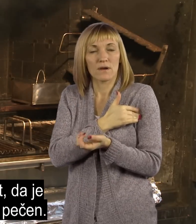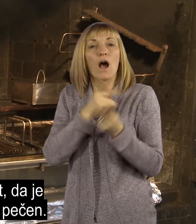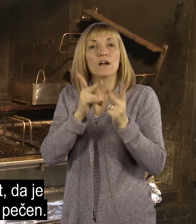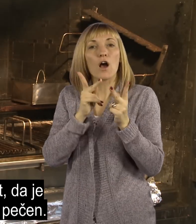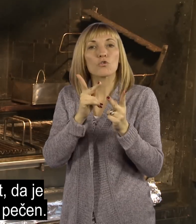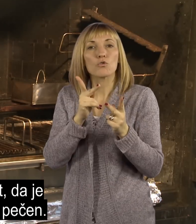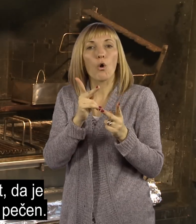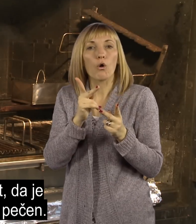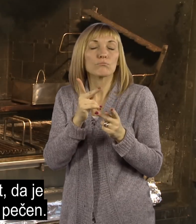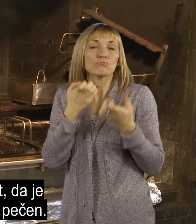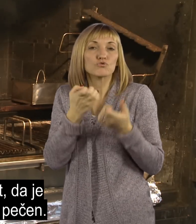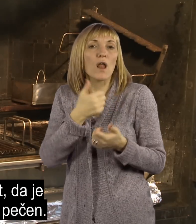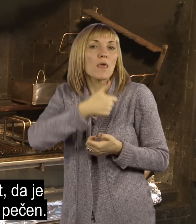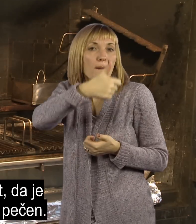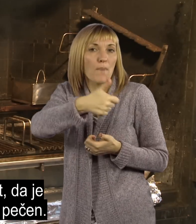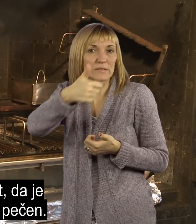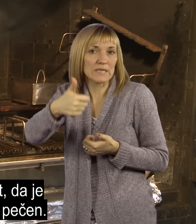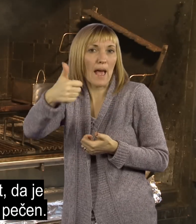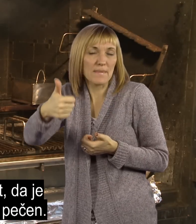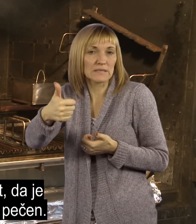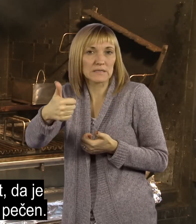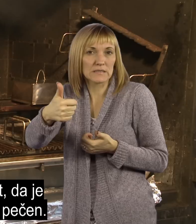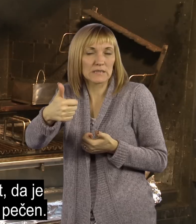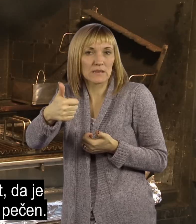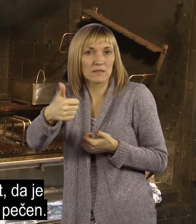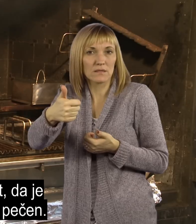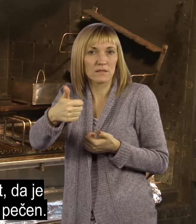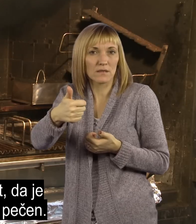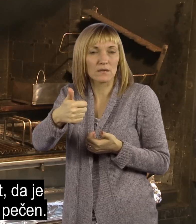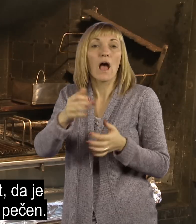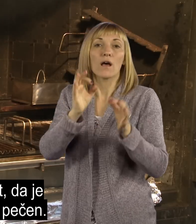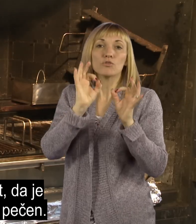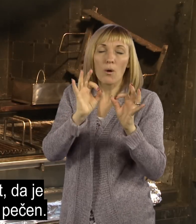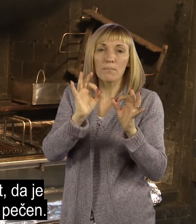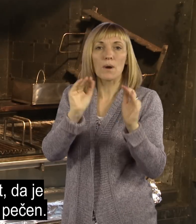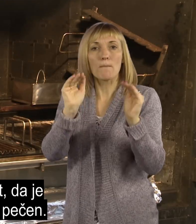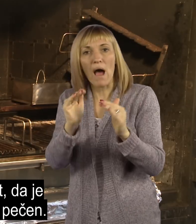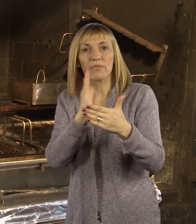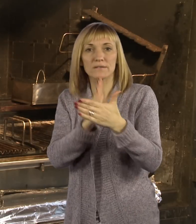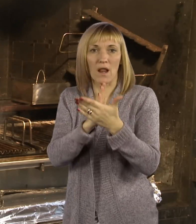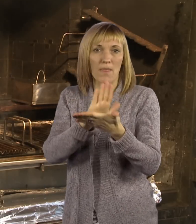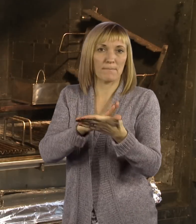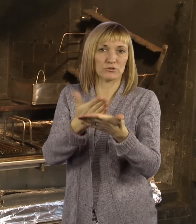kako pač želi naš gost, da je posamezen stek pečen.